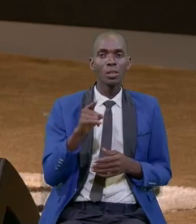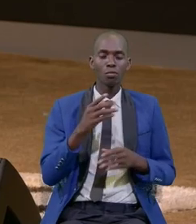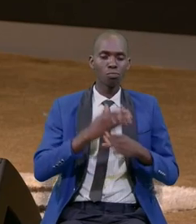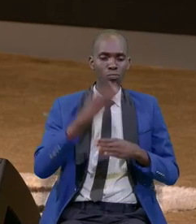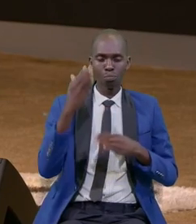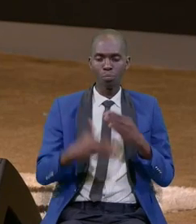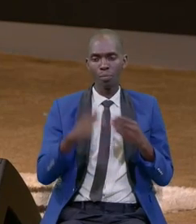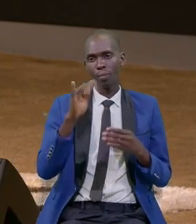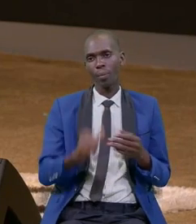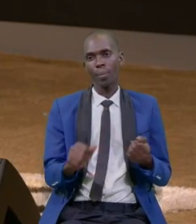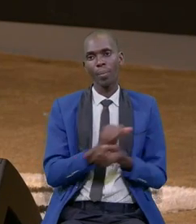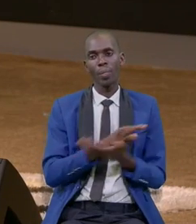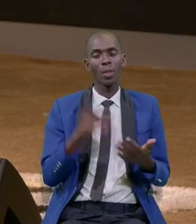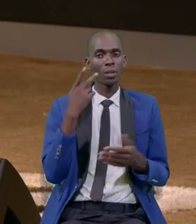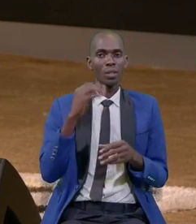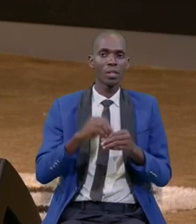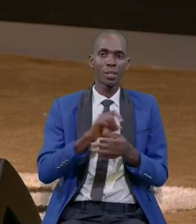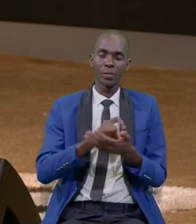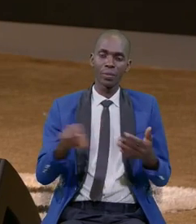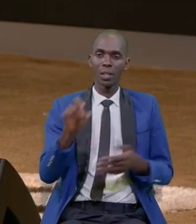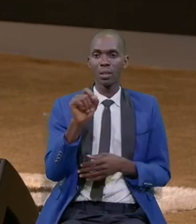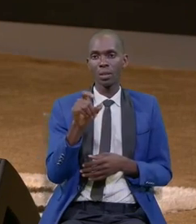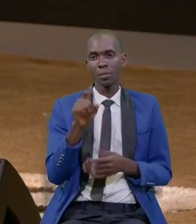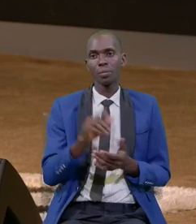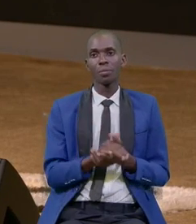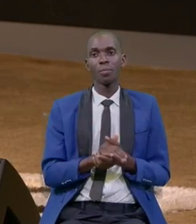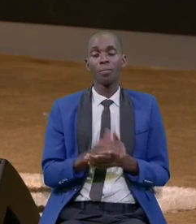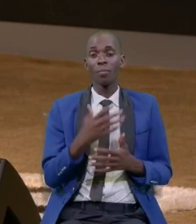interdit. Voilà le verset 11. 11 dit,